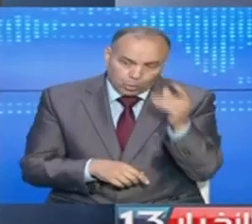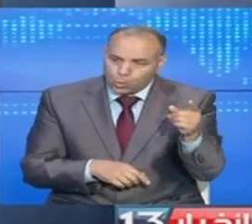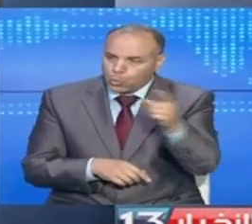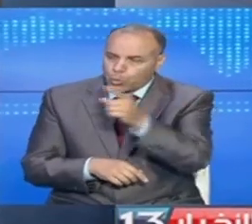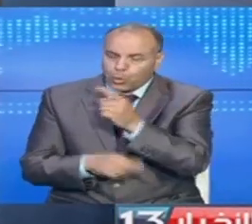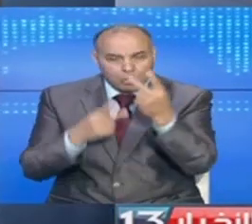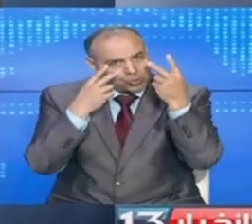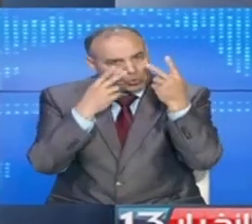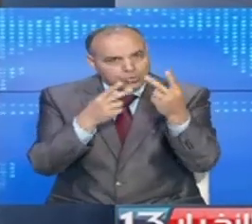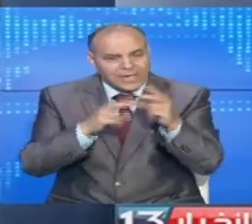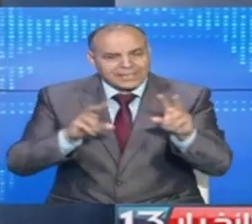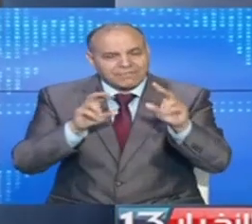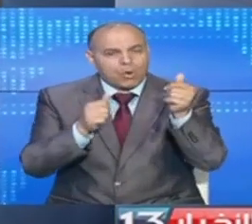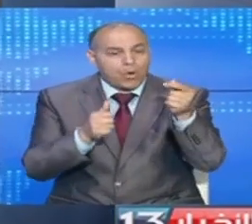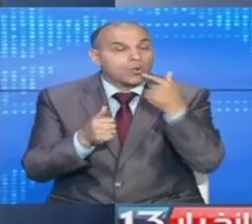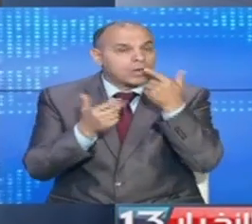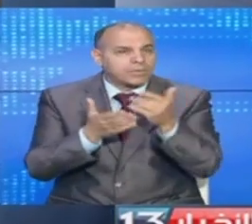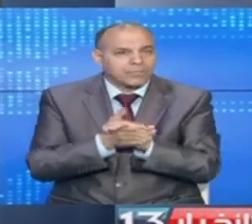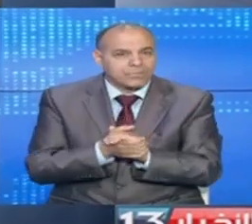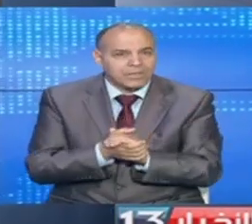بكل مشاهدي الوطنيه